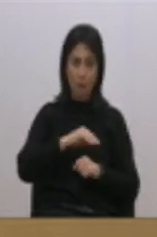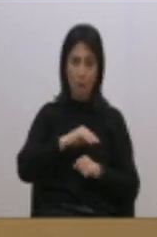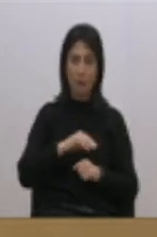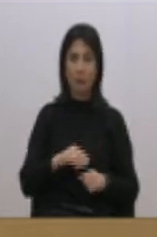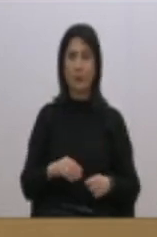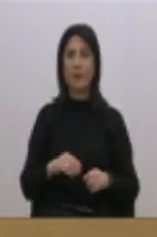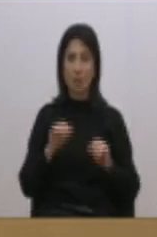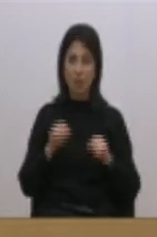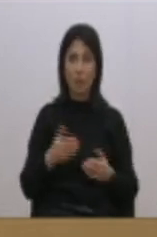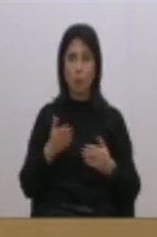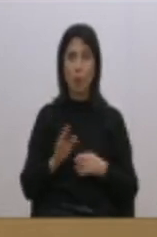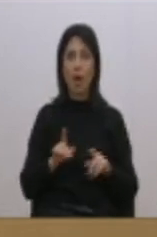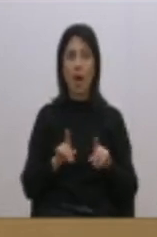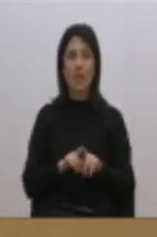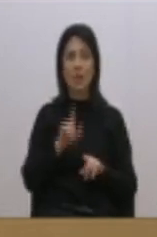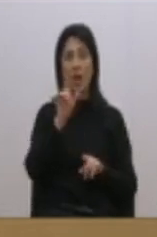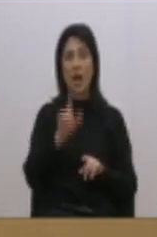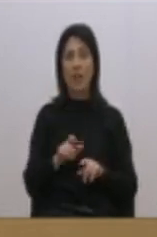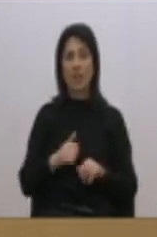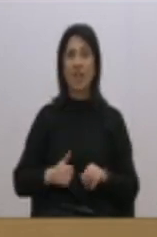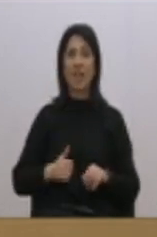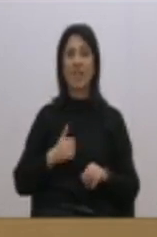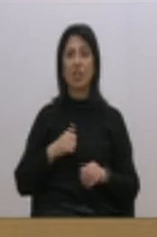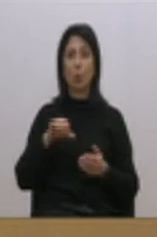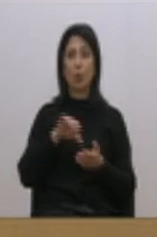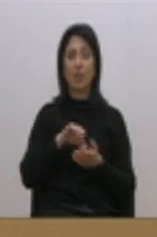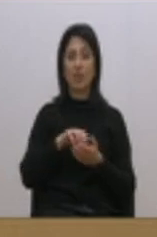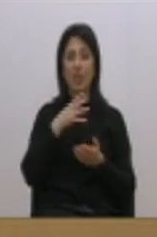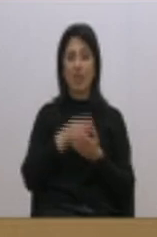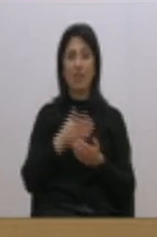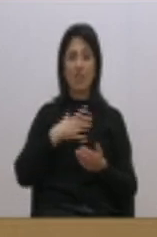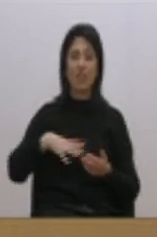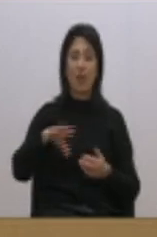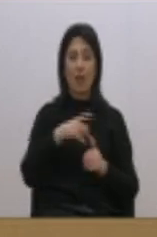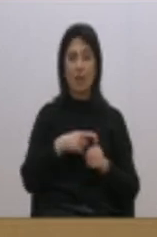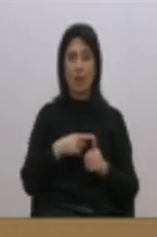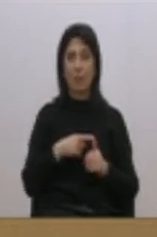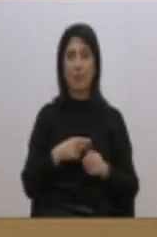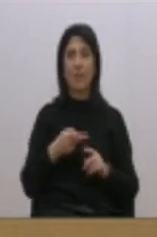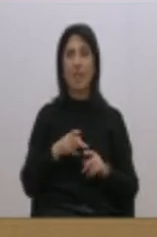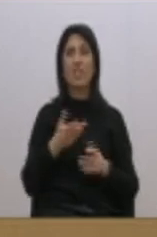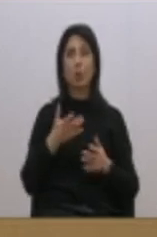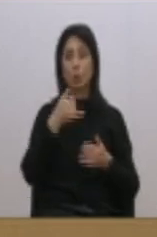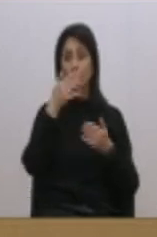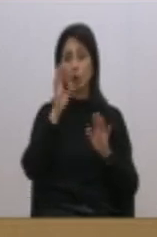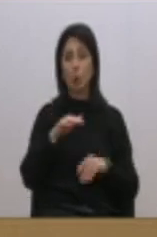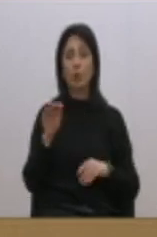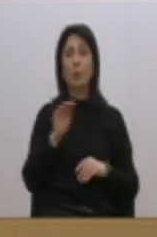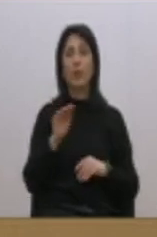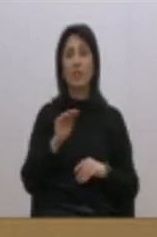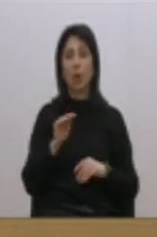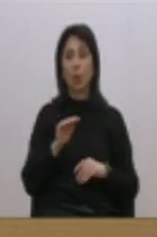Da, შეიძლება თუ არა რომ ასეთ ადამიანმა ღირსეულა წარმოადგინოს თავის ქვეყანა. Ეს თუ შეუძლებელია ფიზიკურად